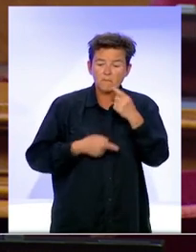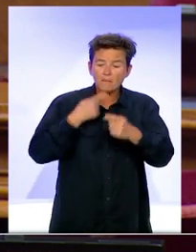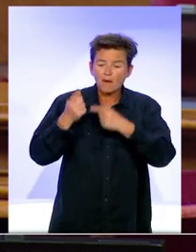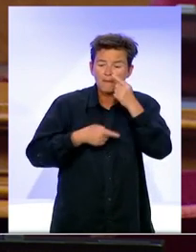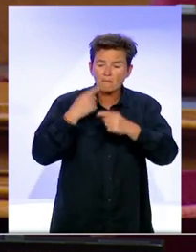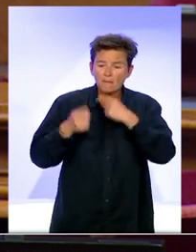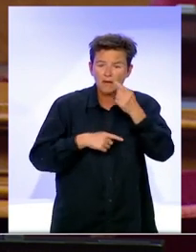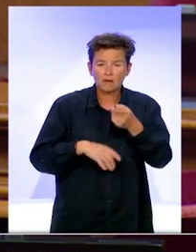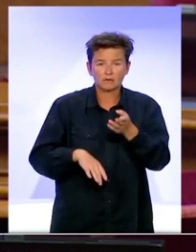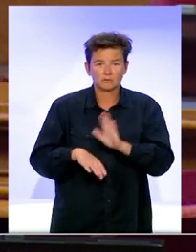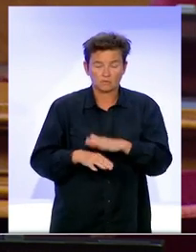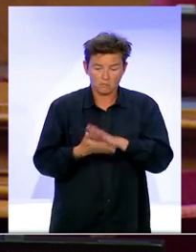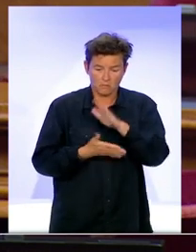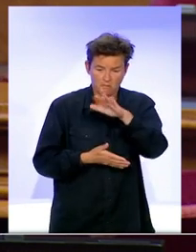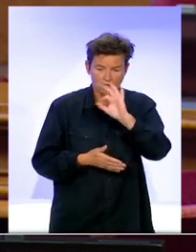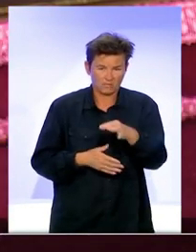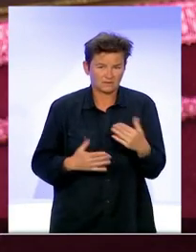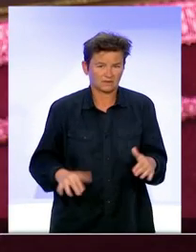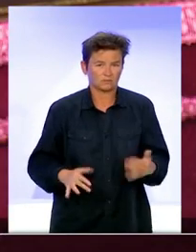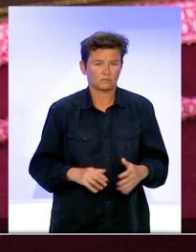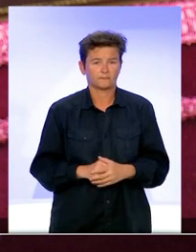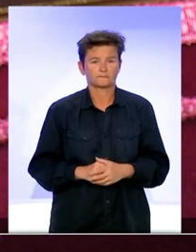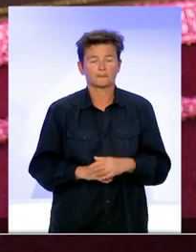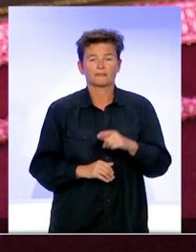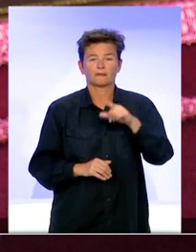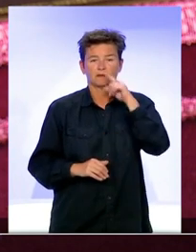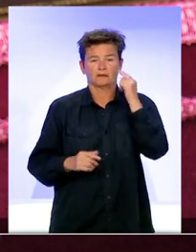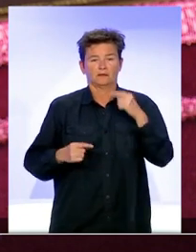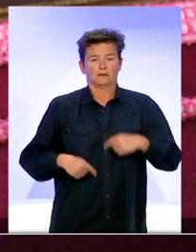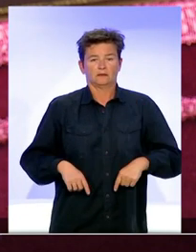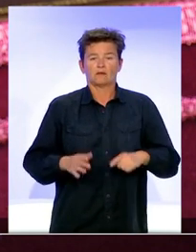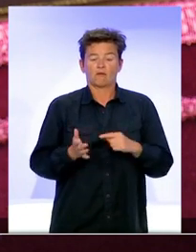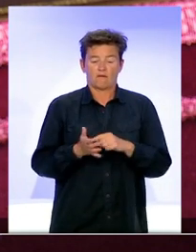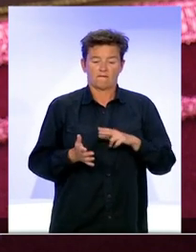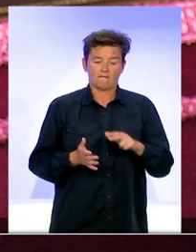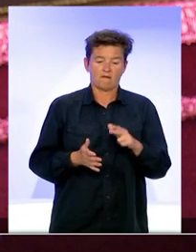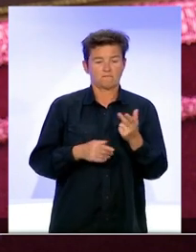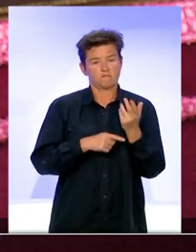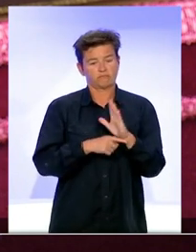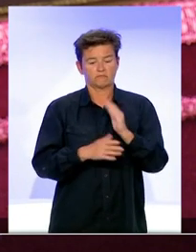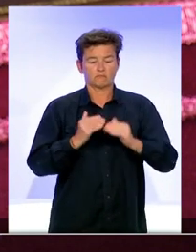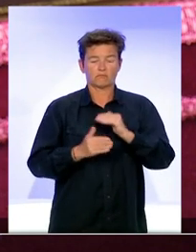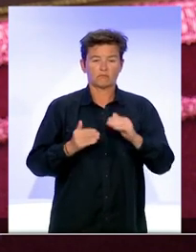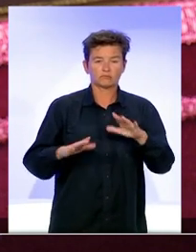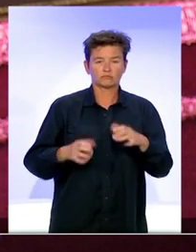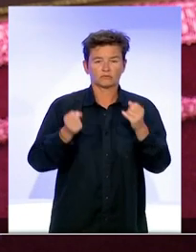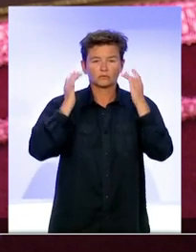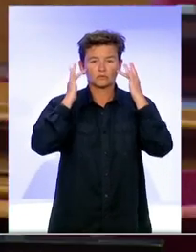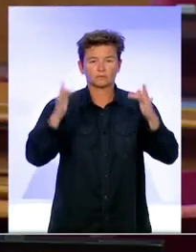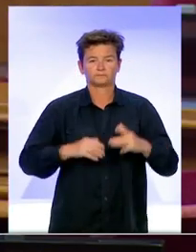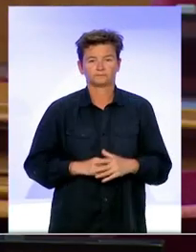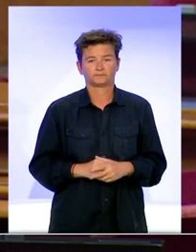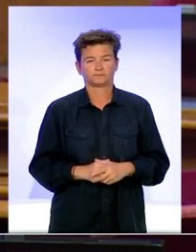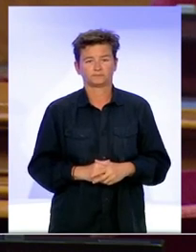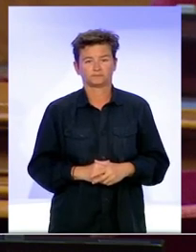lyriques et de vaines promesses. Monsieur le ministre, à quand un plan de sauvetage de la culture ? Pour répondre,